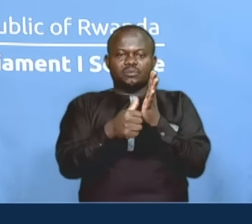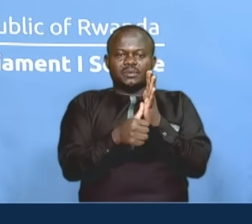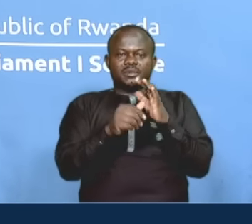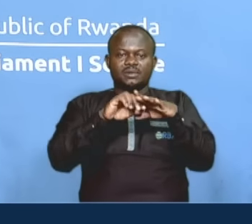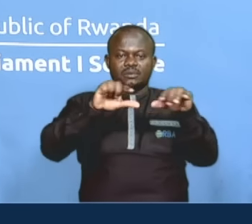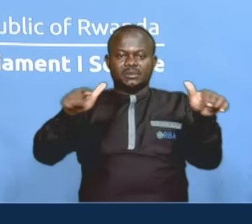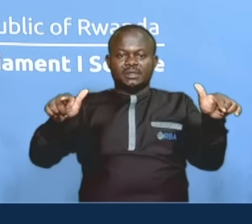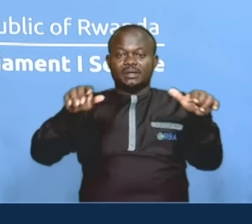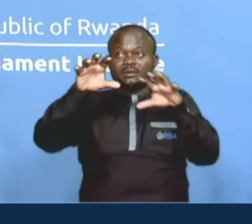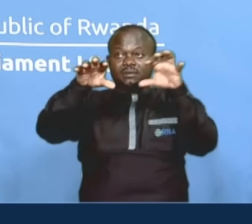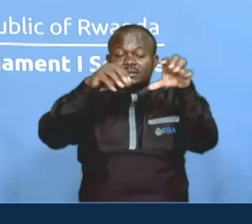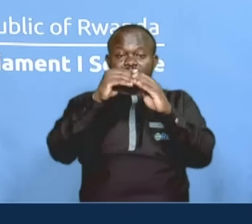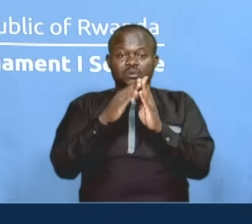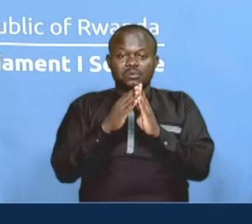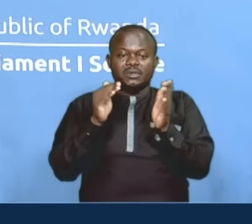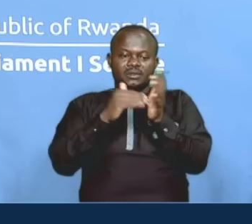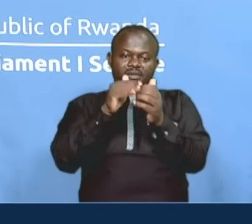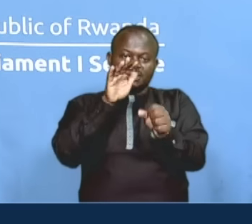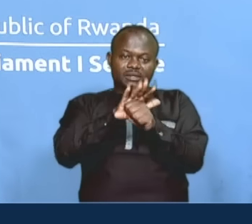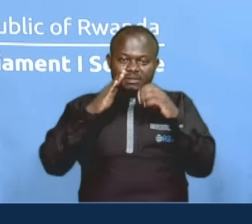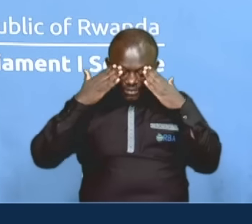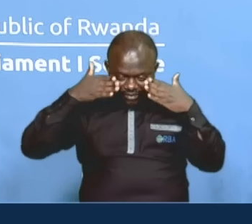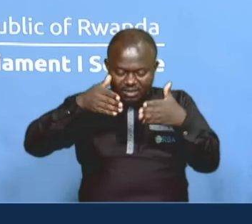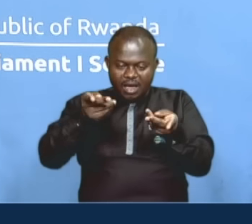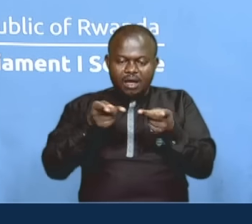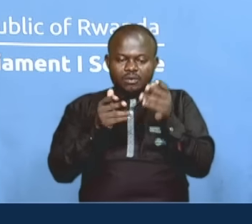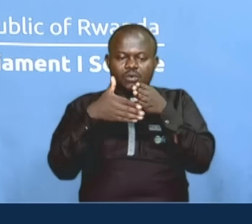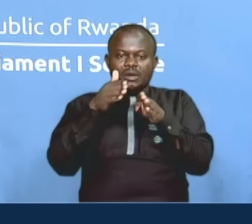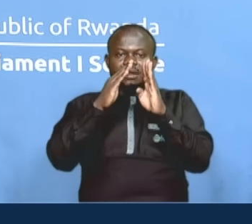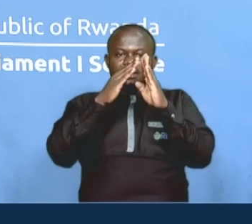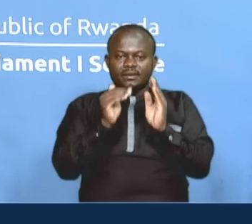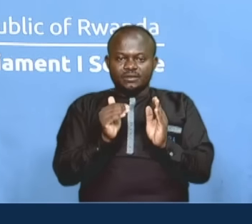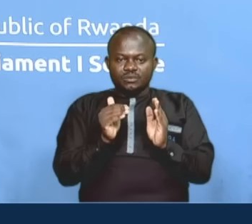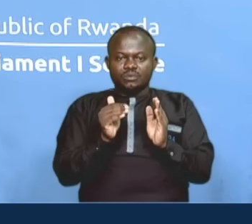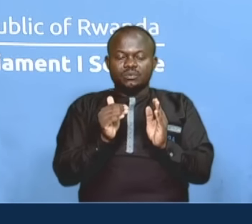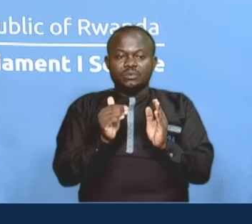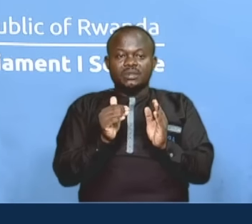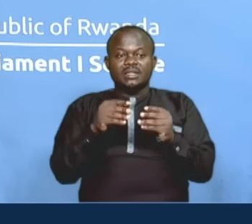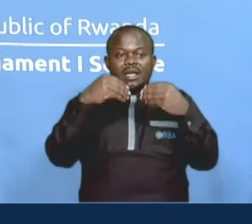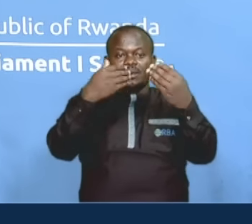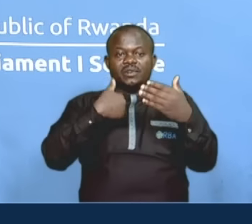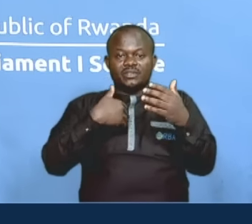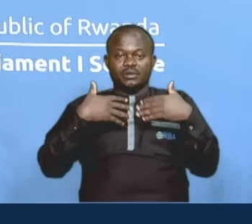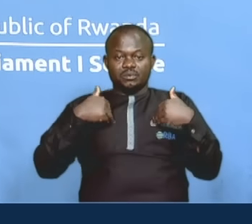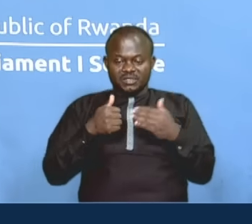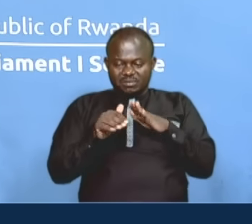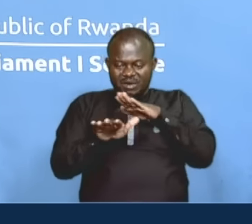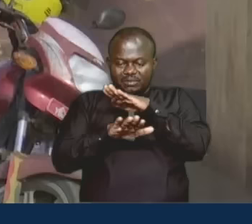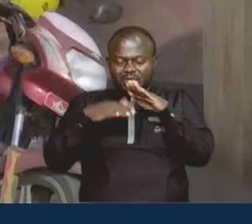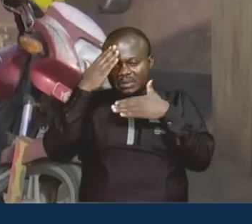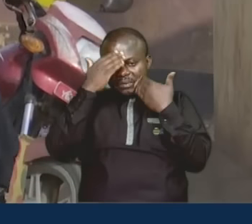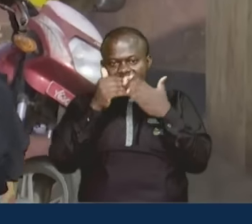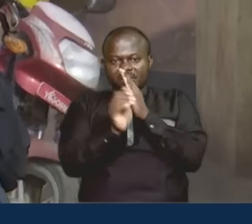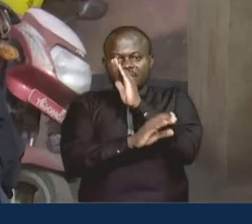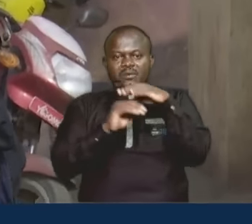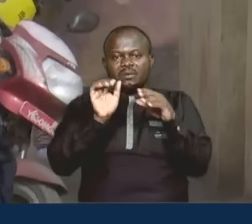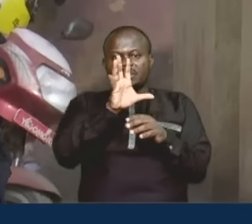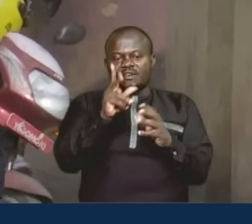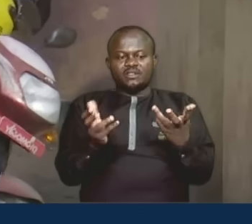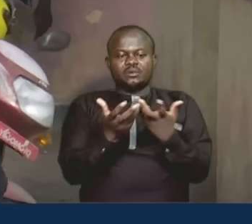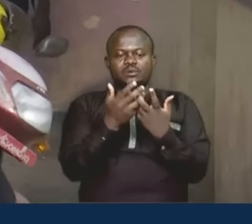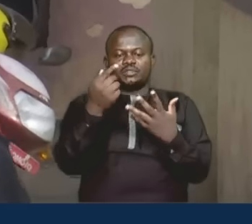bice by'imijyi cyane cyane twibanda ahubakwa inzu zagenewe abafite imibereho iciriritse kuko ibihugu bya Afurika bihuje